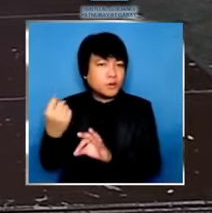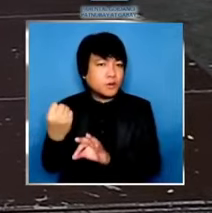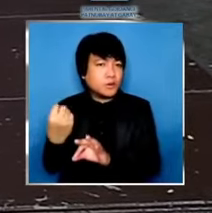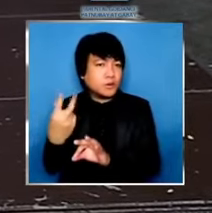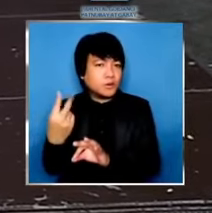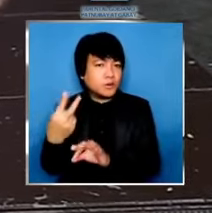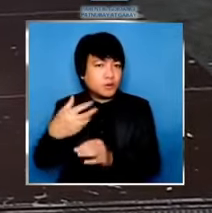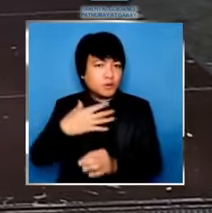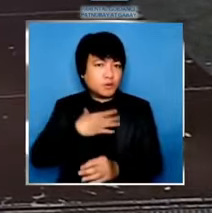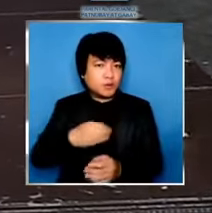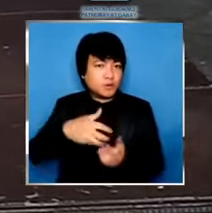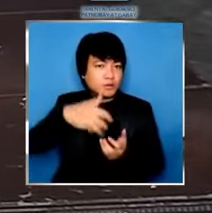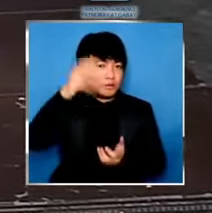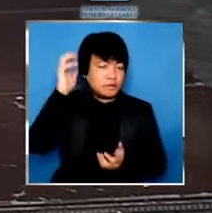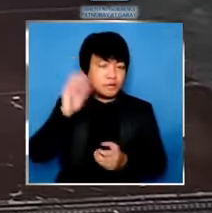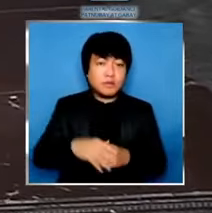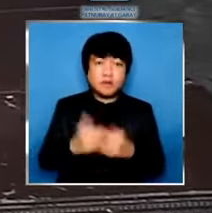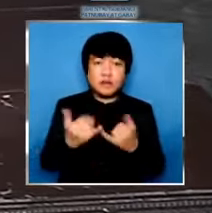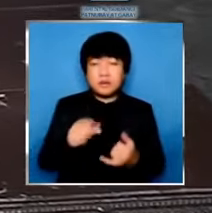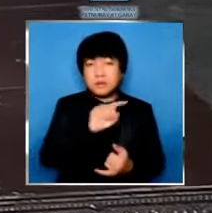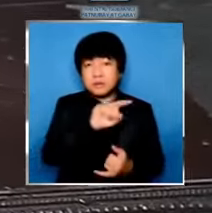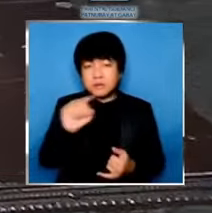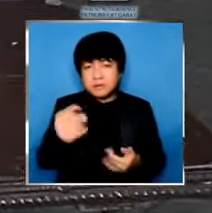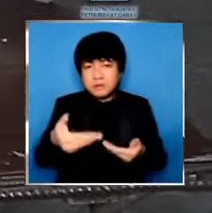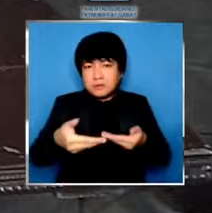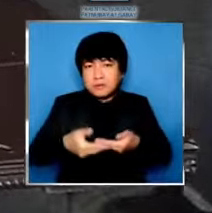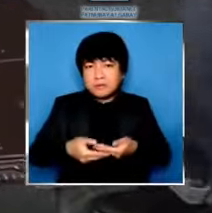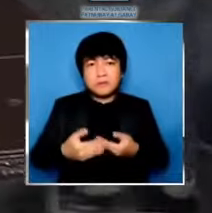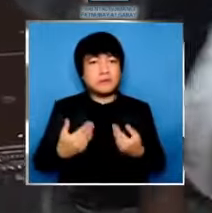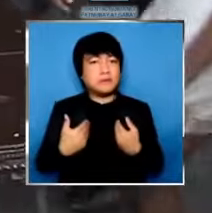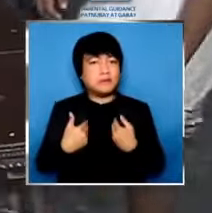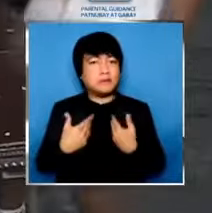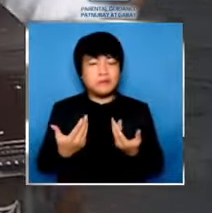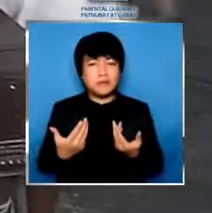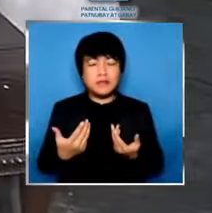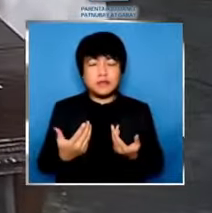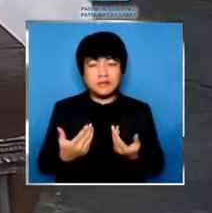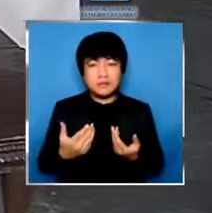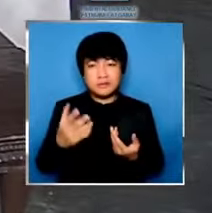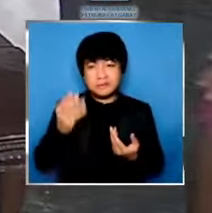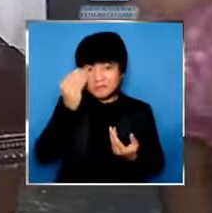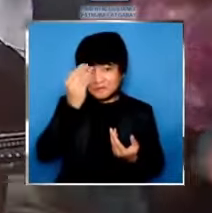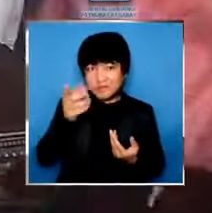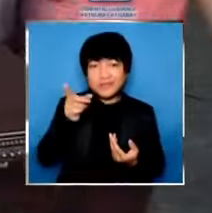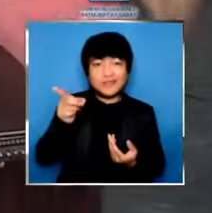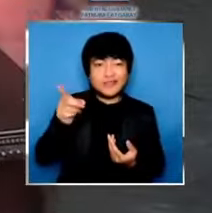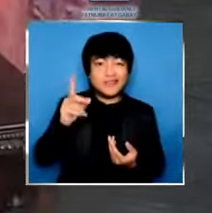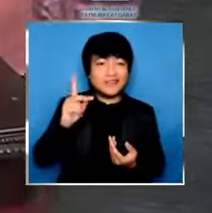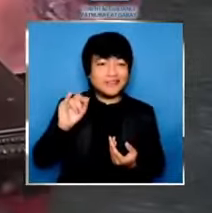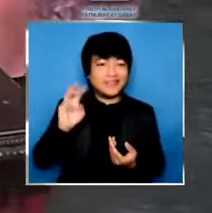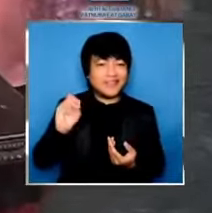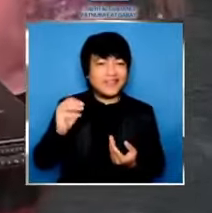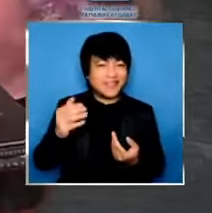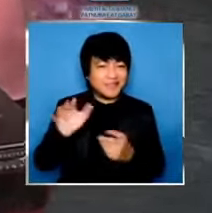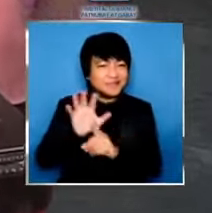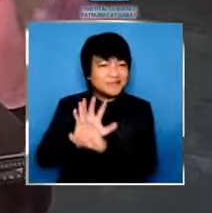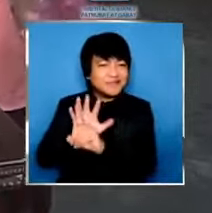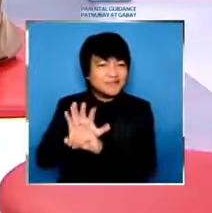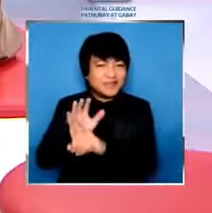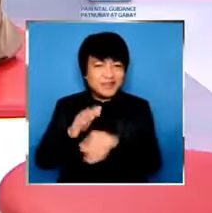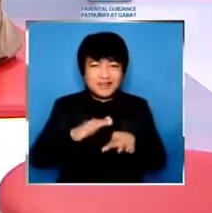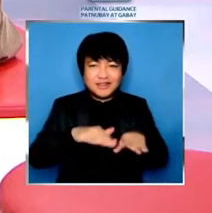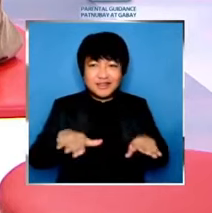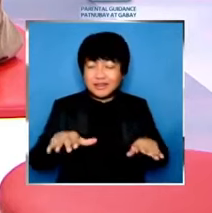mga bata. In fact, may mga fans kayo na yun dito. Ito po. Hello, Kuya Kim! Hello, Kuya Kim! Mga bata, gusto nyo ba